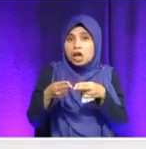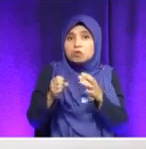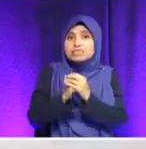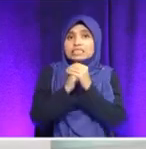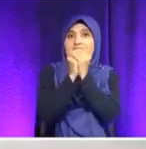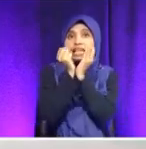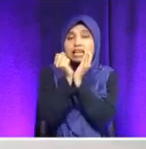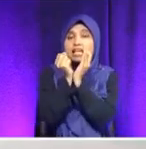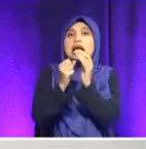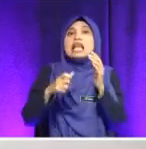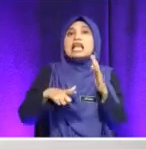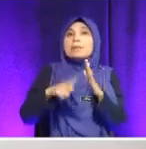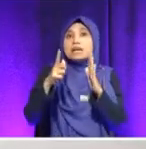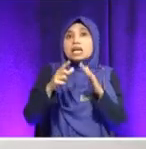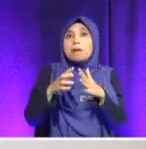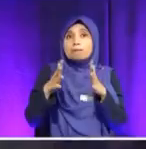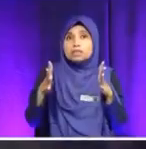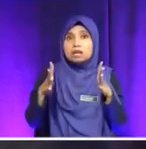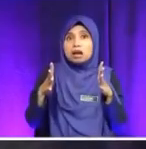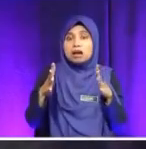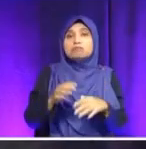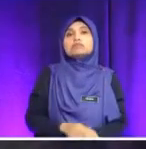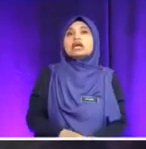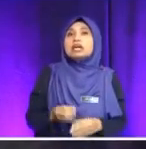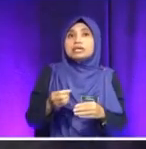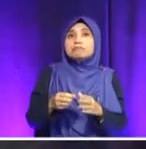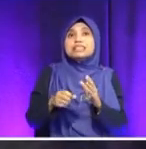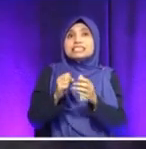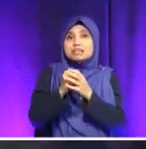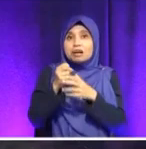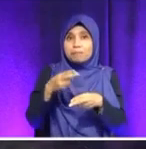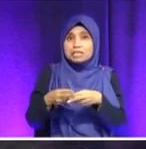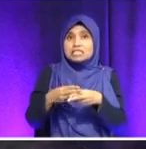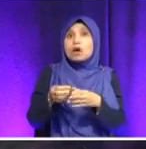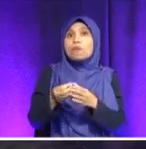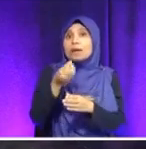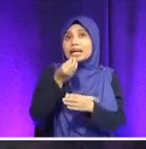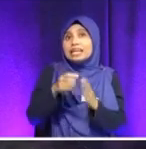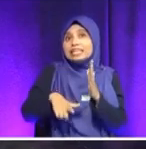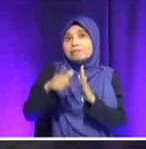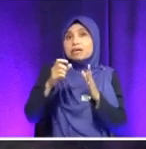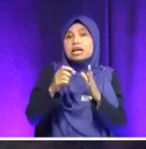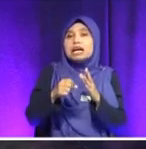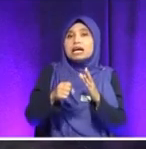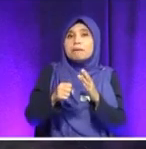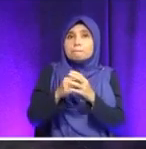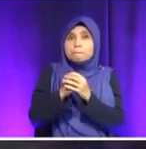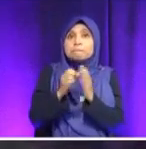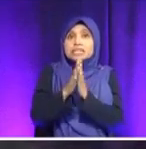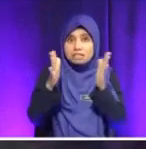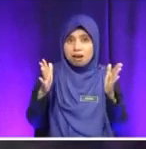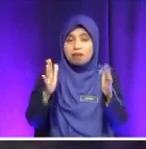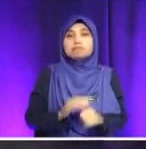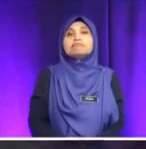Nampak kan beza tu? Baik. Pisau makan dia lebih besar. Okey. Yang ni pisau salad. Okey, sama juga ukuran dia tetap